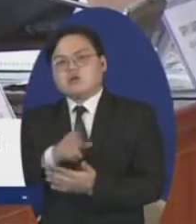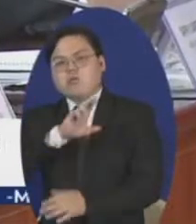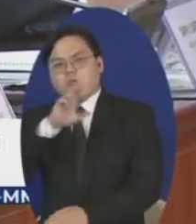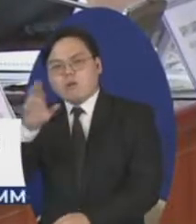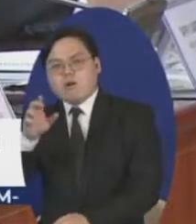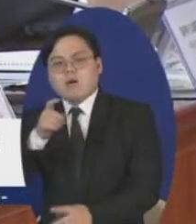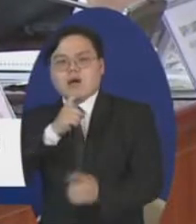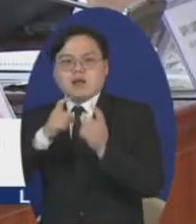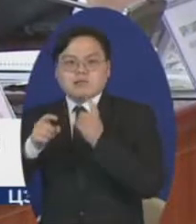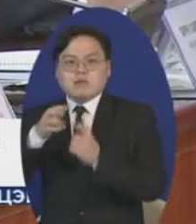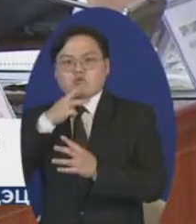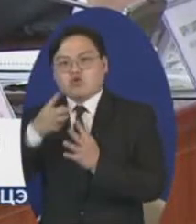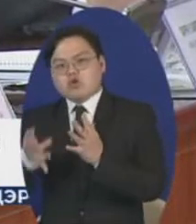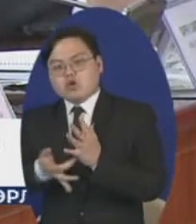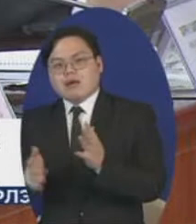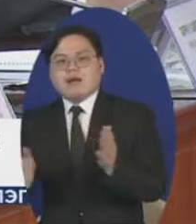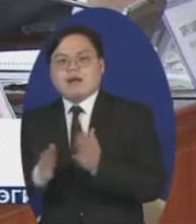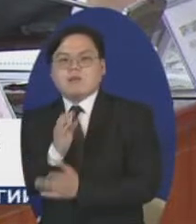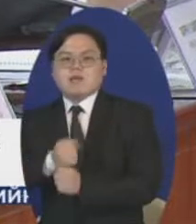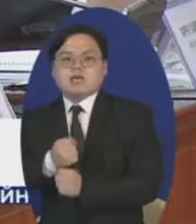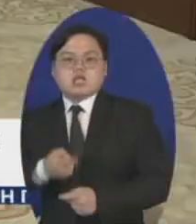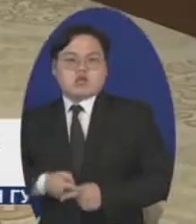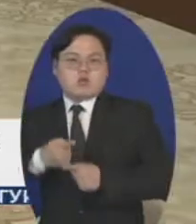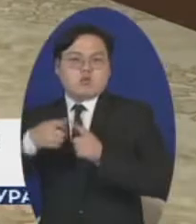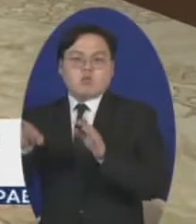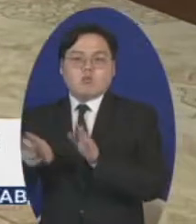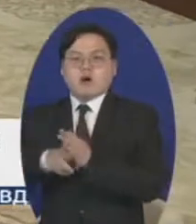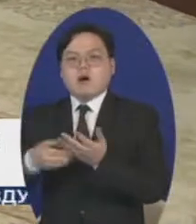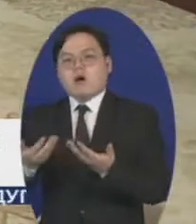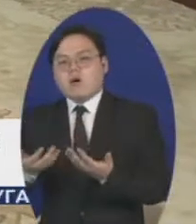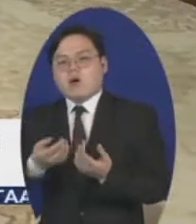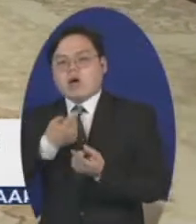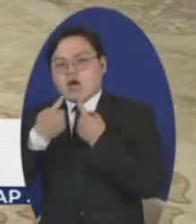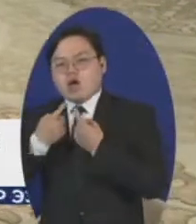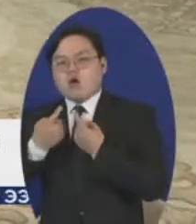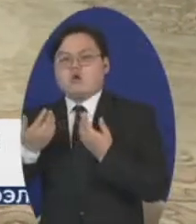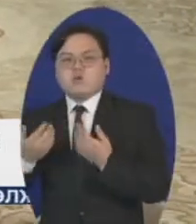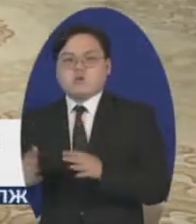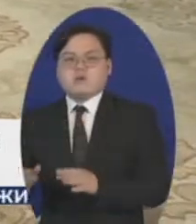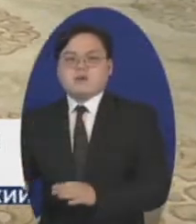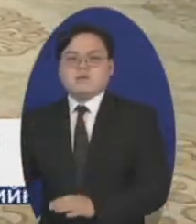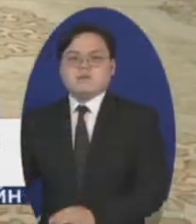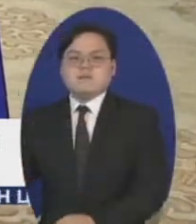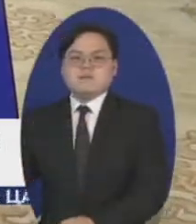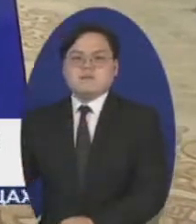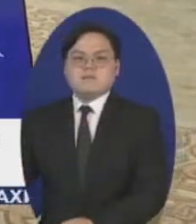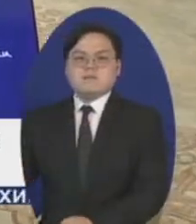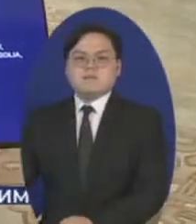мэдээллийн технологи зэрэг салбарт хамтын ажиллагаа нэмэгдүүлэх боломжийг өнөөдрийн хилцээрээр хүндсэн байна.